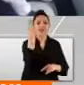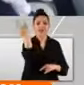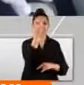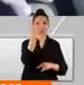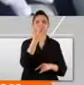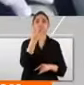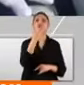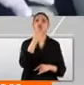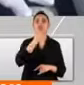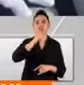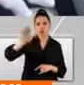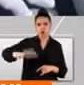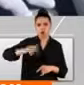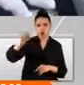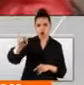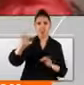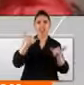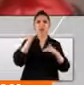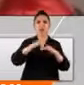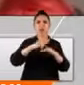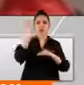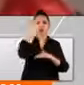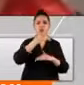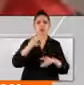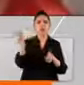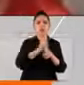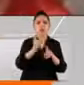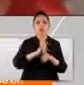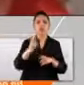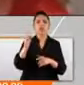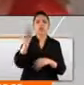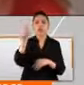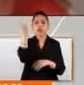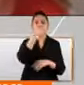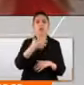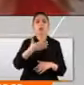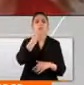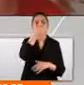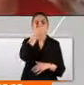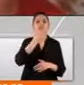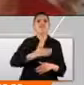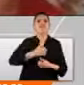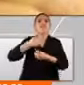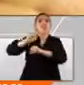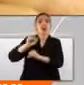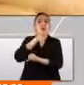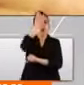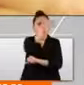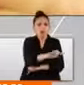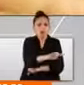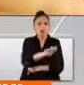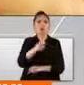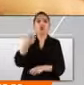çıkardığı 4 yaşındaki oğluna iddia o ki yaramazlık yaptığı için kızdı, eliyle ağzını burnunu kapatarak nefessiz bıraktı. Sonra